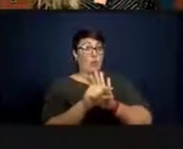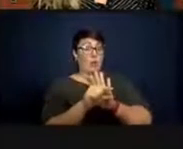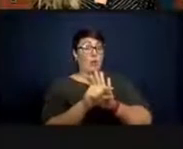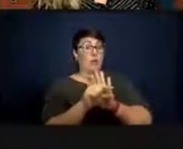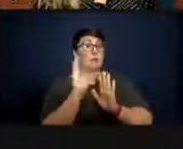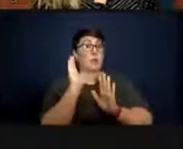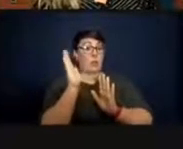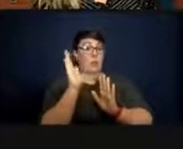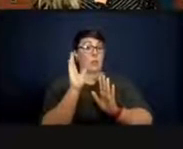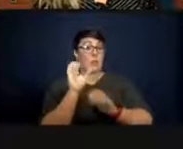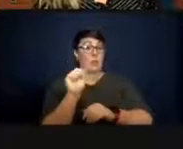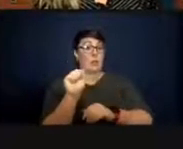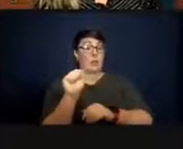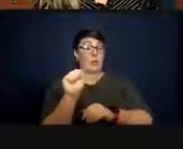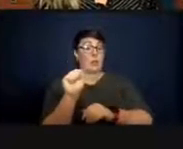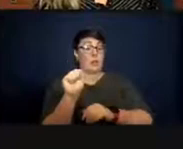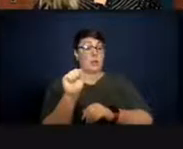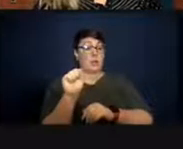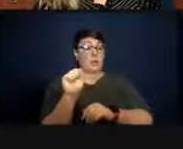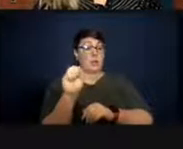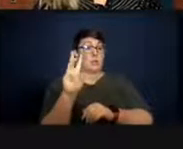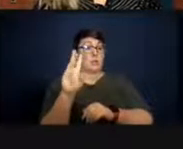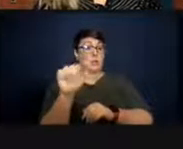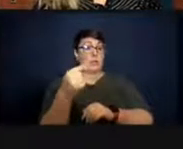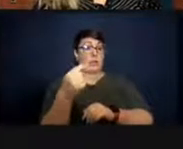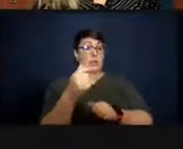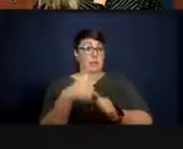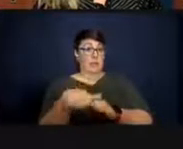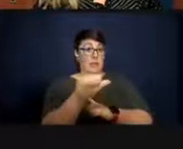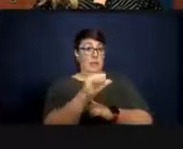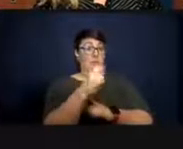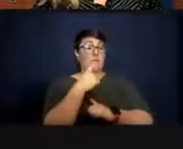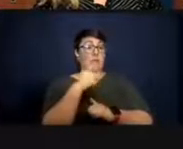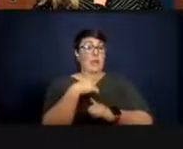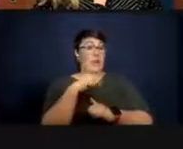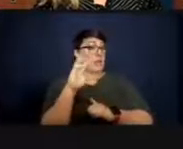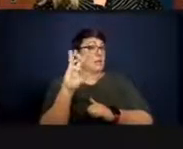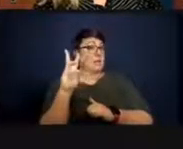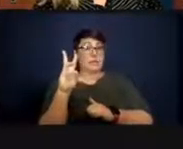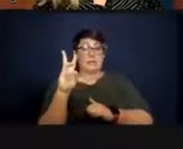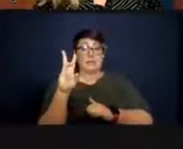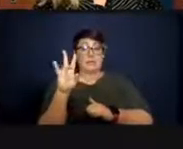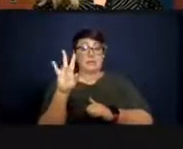hatua hizi tutazichukua kwa wanafunzi wa grade ya sita.